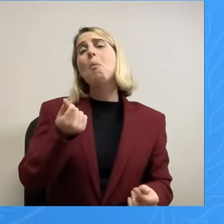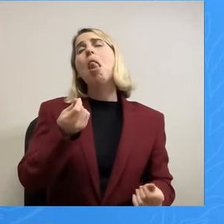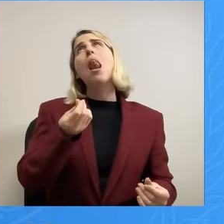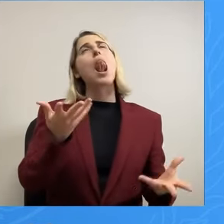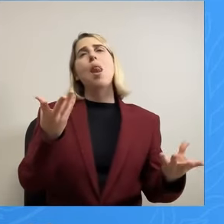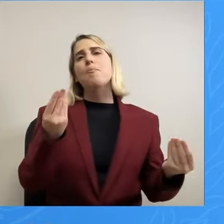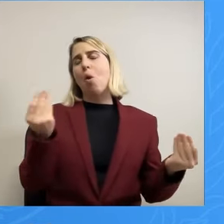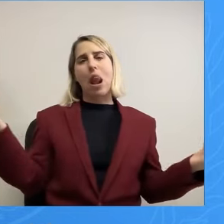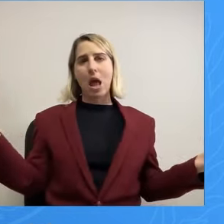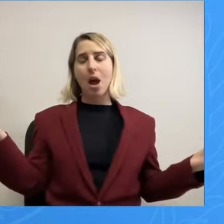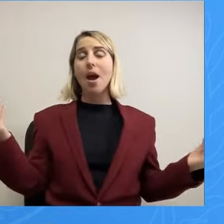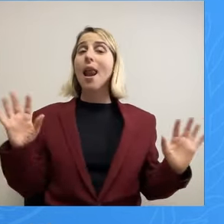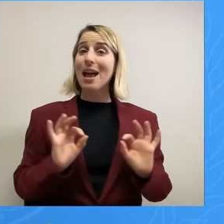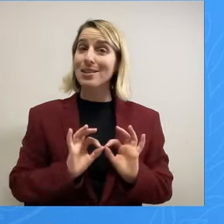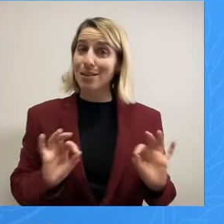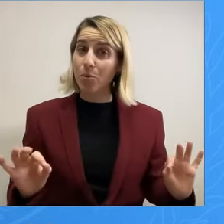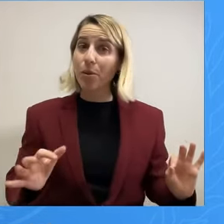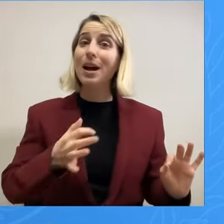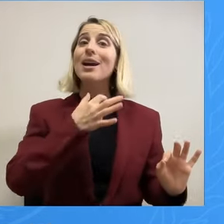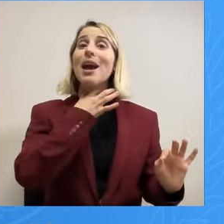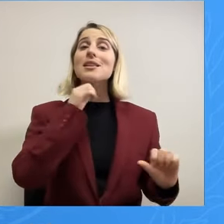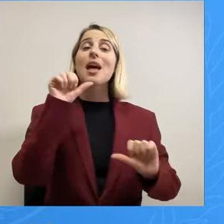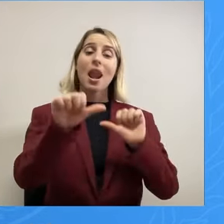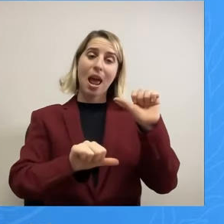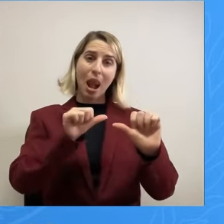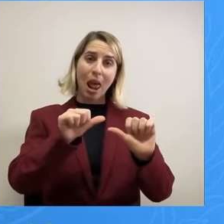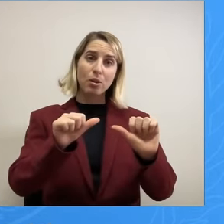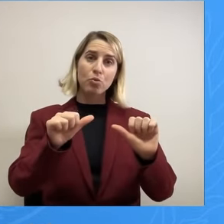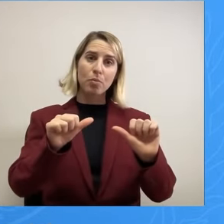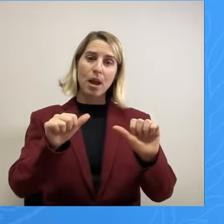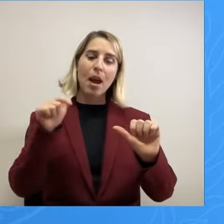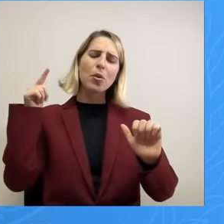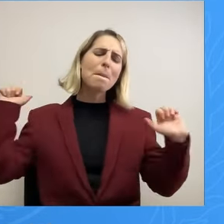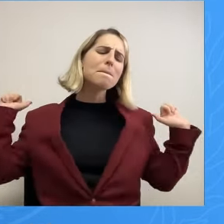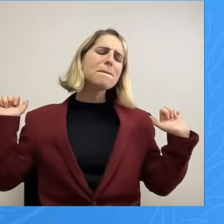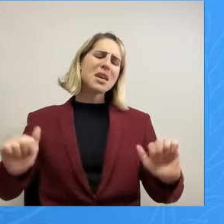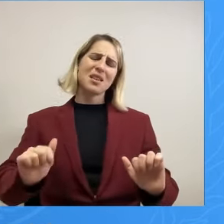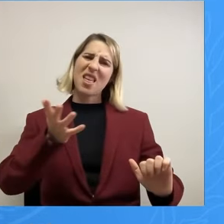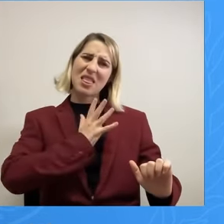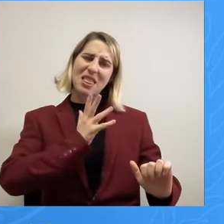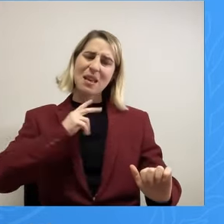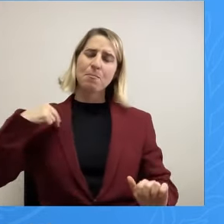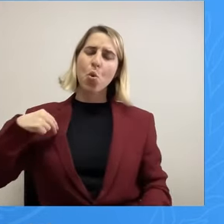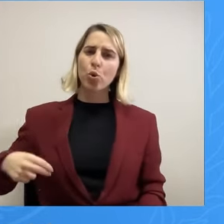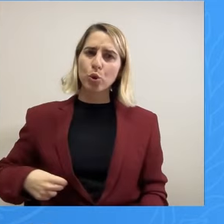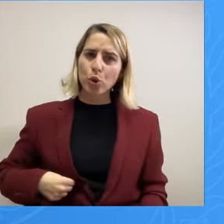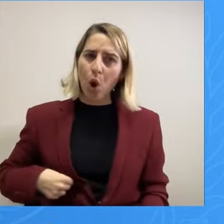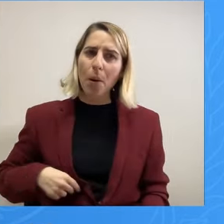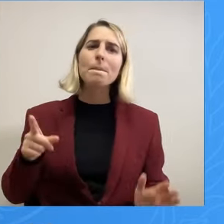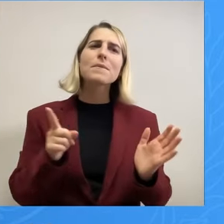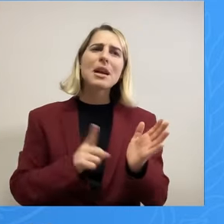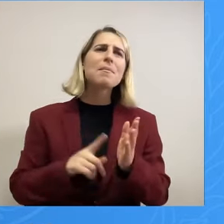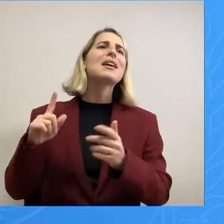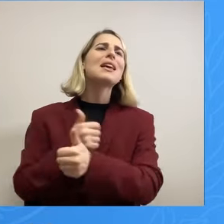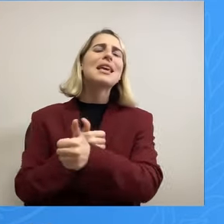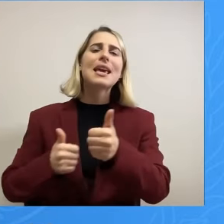σίγουρα χρειάζεται να αλλάξουμε κάτω από την πίεση των δημοτών του λαού αυτής της πόλης τις ιεραρχίες και τις